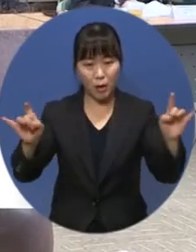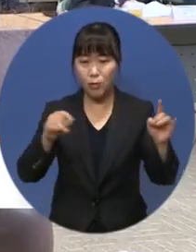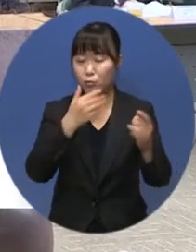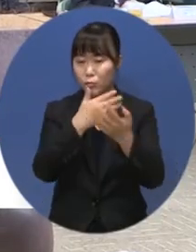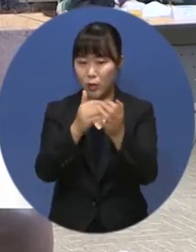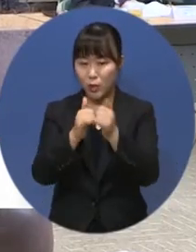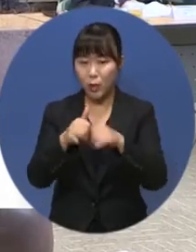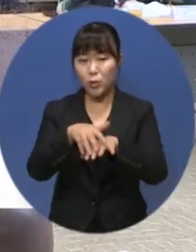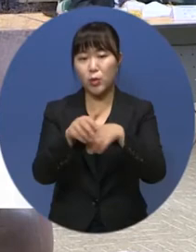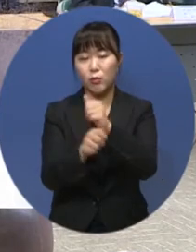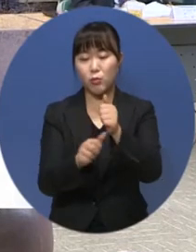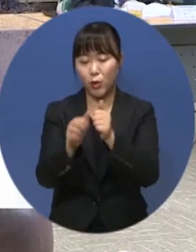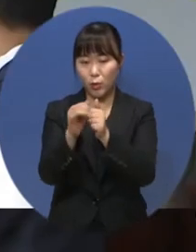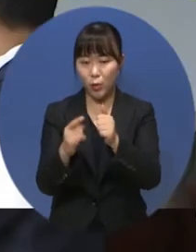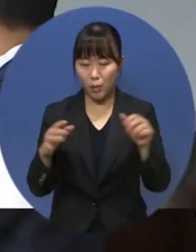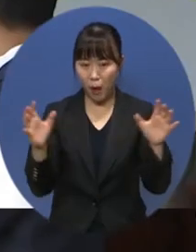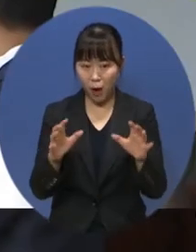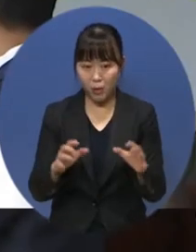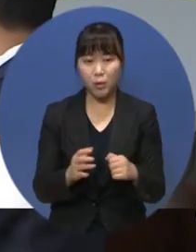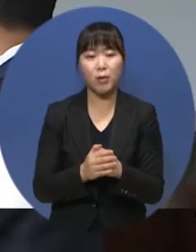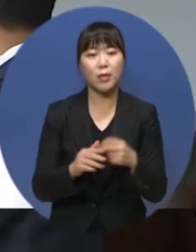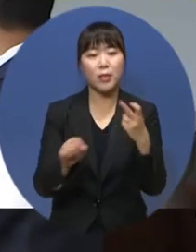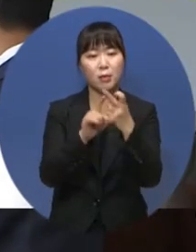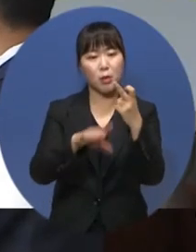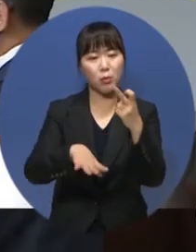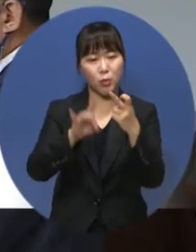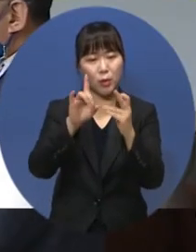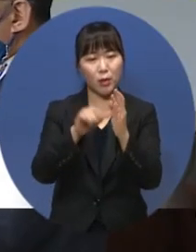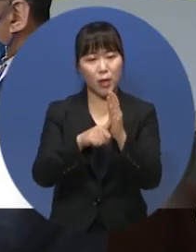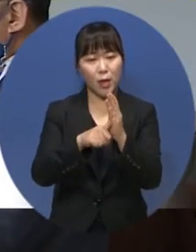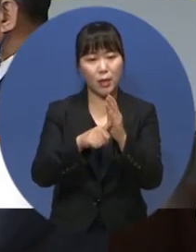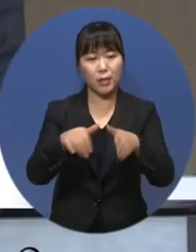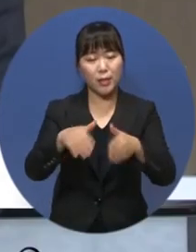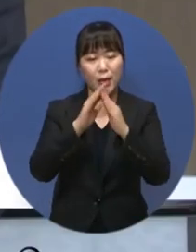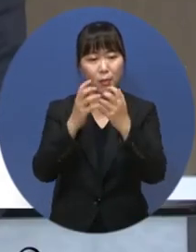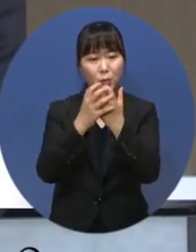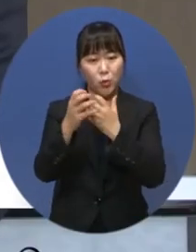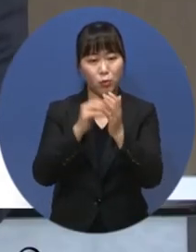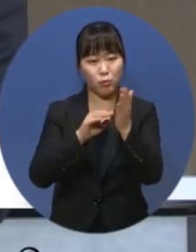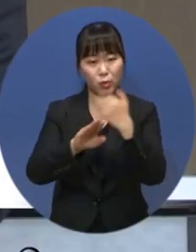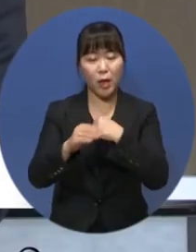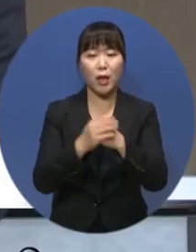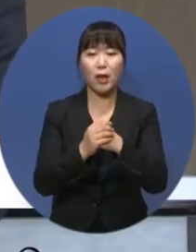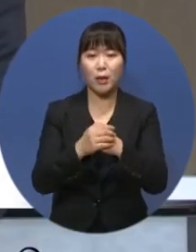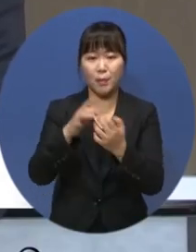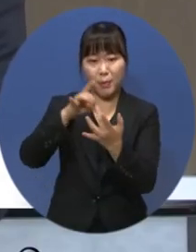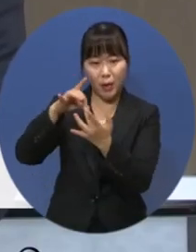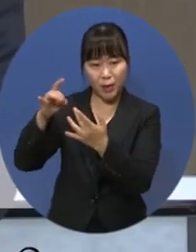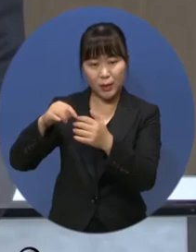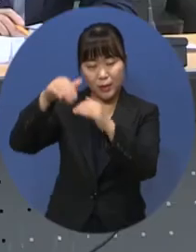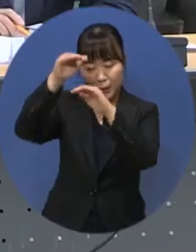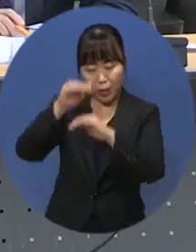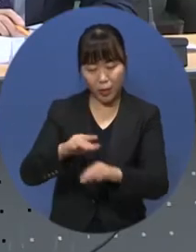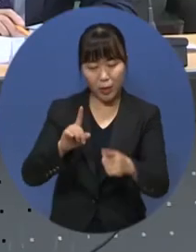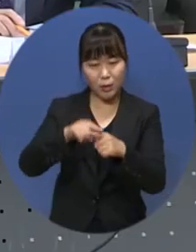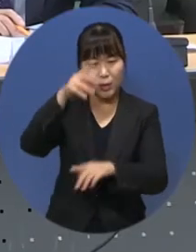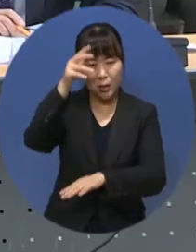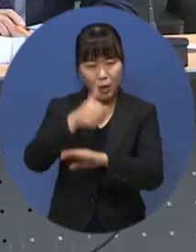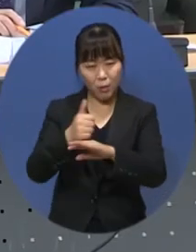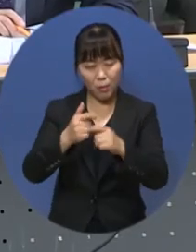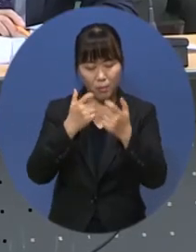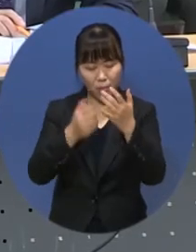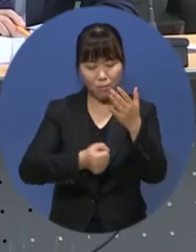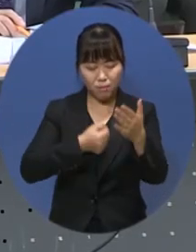조직위원 으로 구성해 12월 초 창립 총회를 개최해 발기인 대회 에서 채택한 사항들을 최종